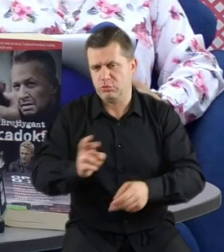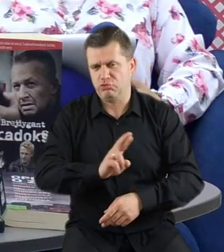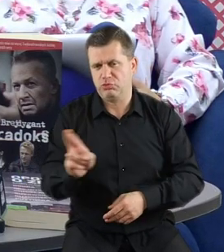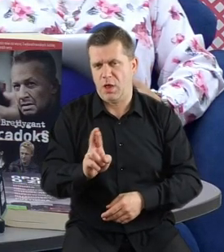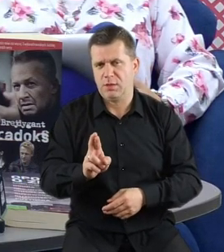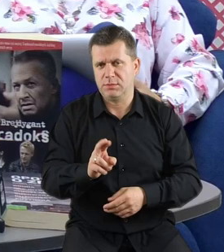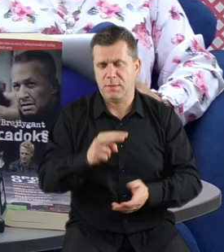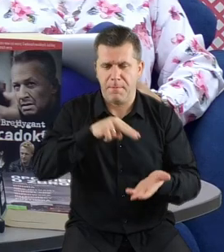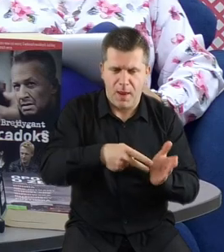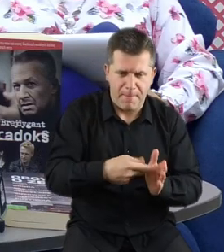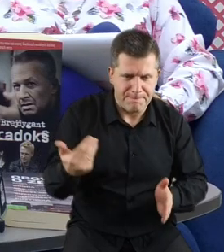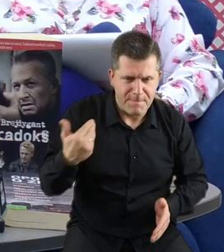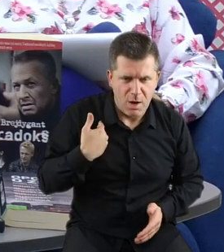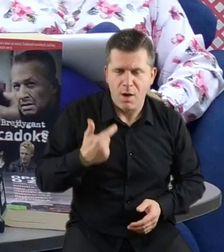rzeczy się